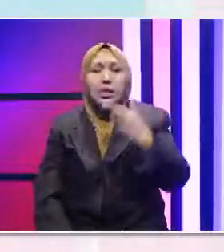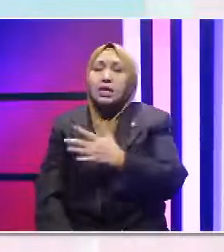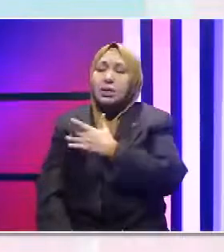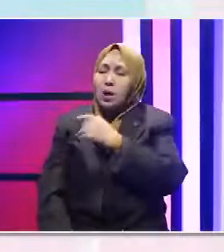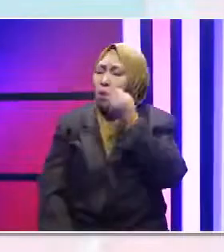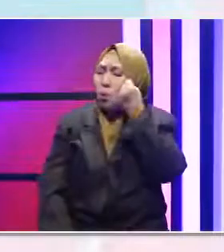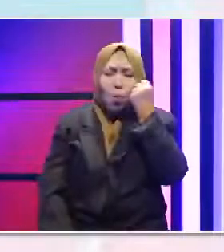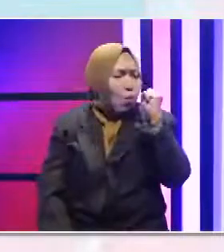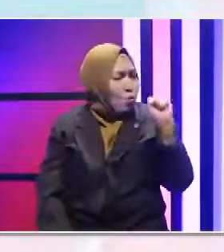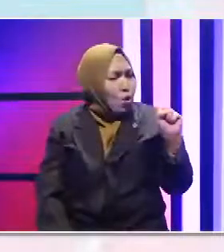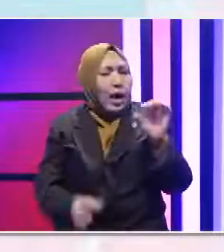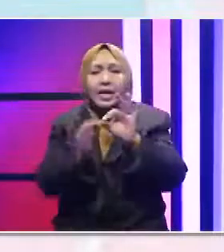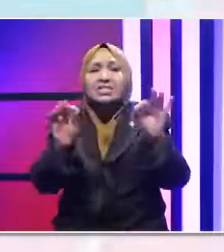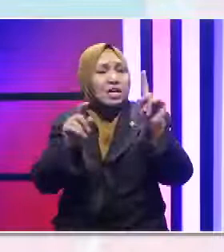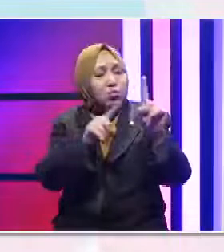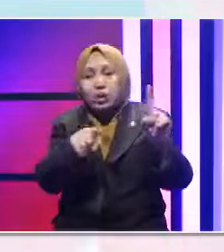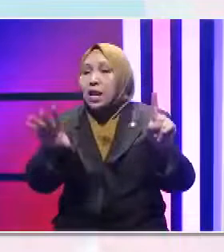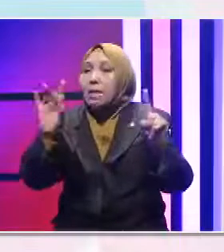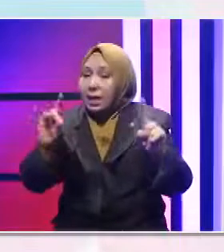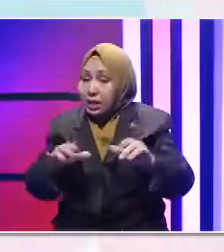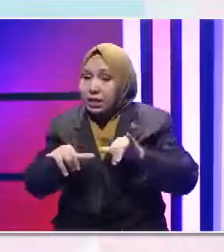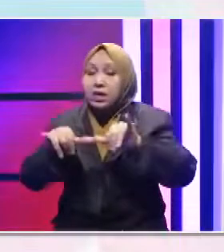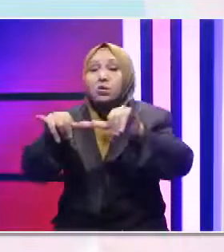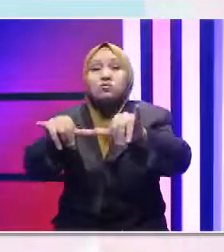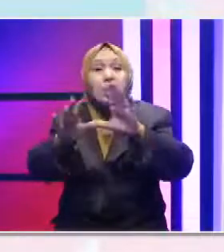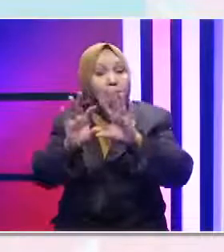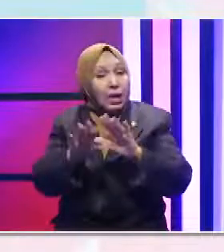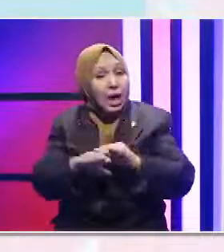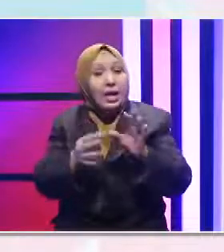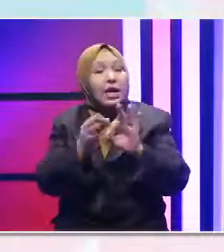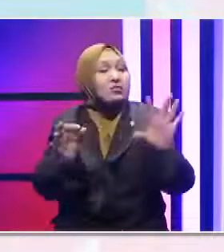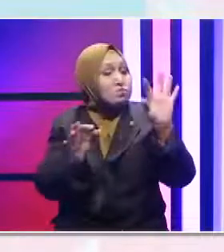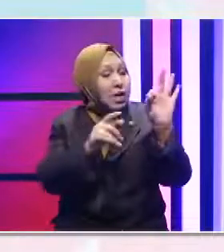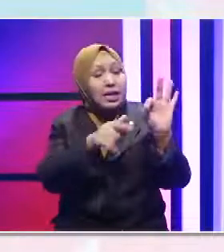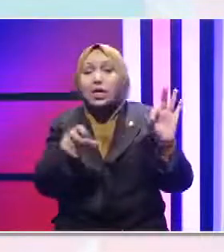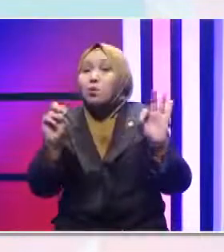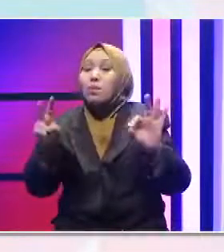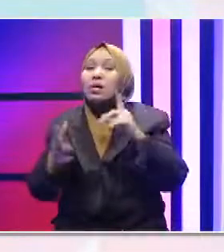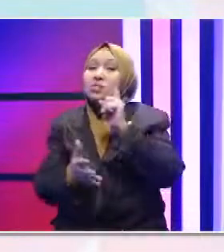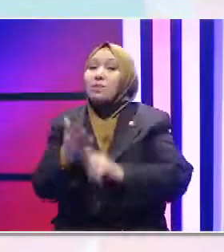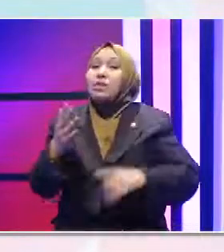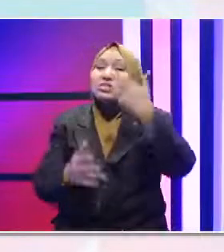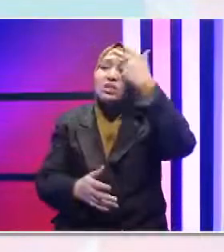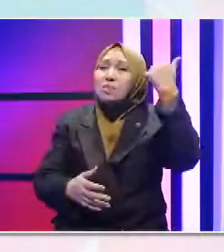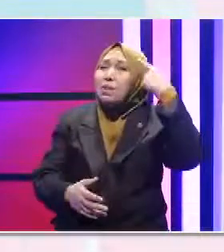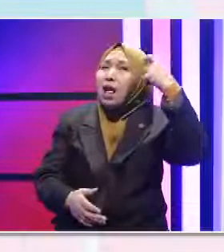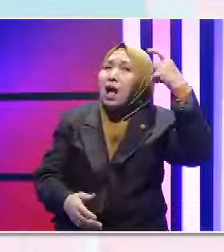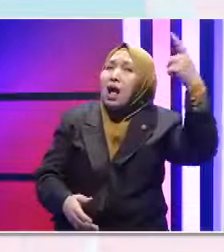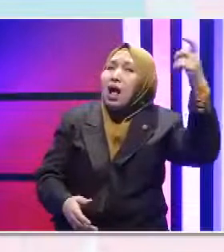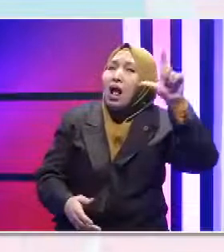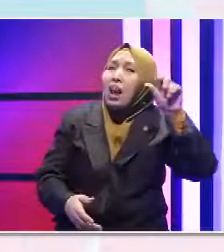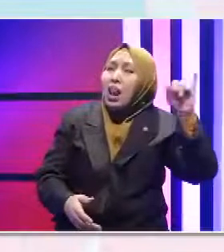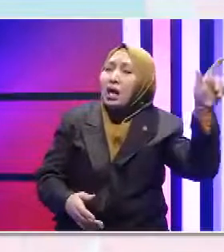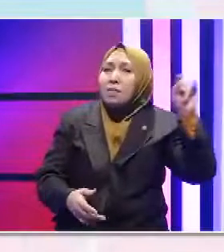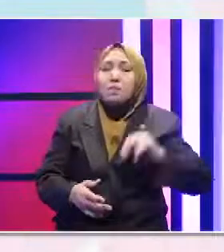kufur, pada ayat 1 hingga 8. Kemudian diteruskan pada ayat 9 hingga 12, apakah sebab kelalaian manusia